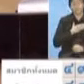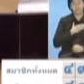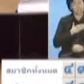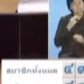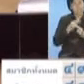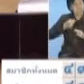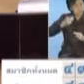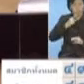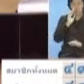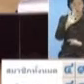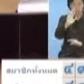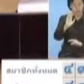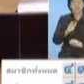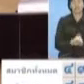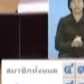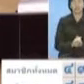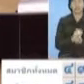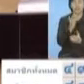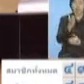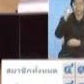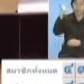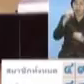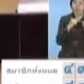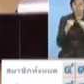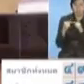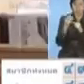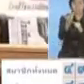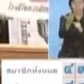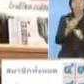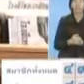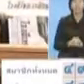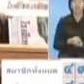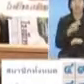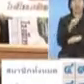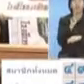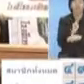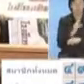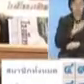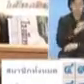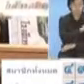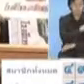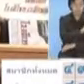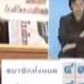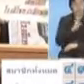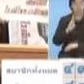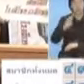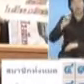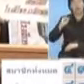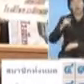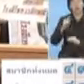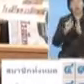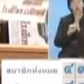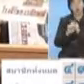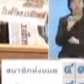ช้ชื่อบุคคลอื่นนะครับเชิญอภิปรายต่อครับ ท่านประธานที่เคารพครับผมในแพทย์พลังประชาธิปัตย์พิษณุโลก